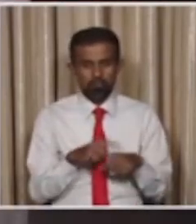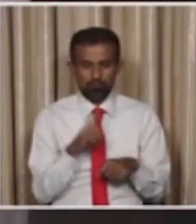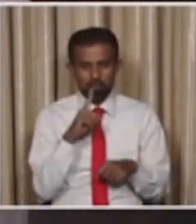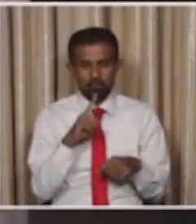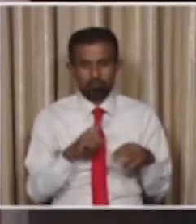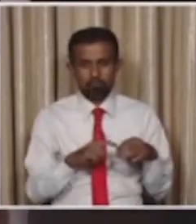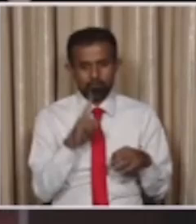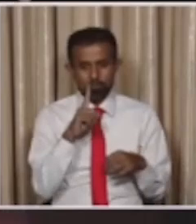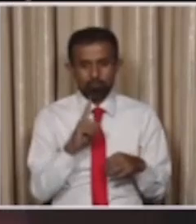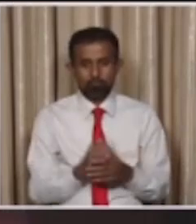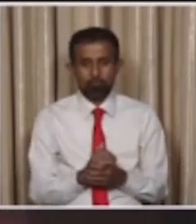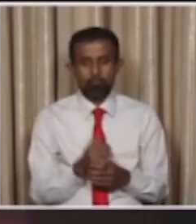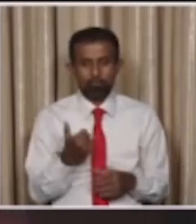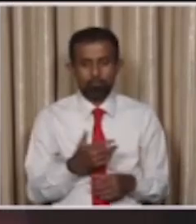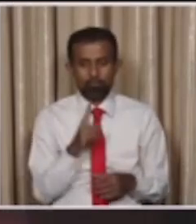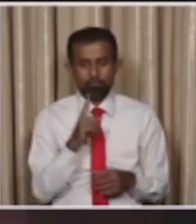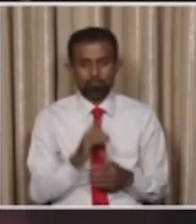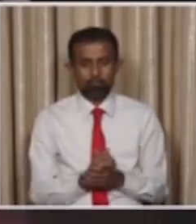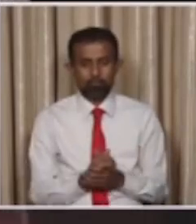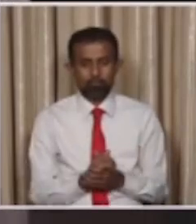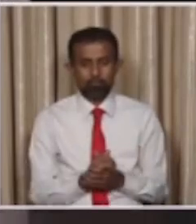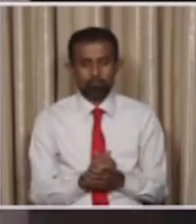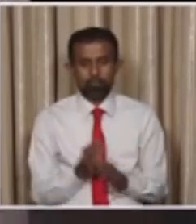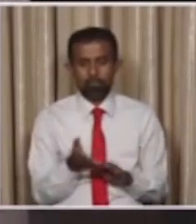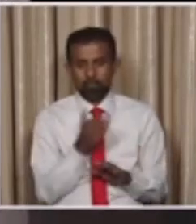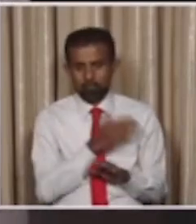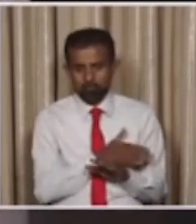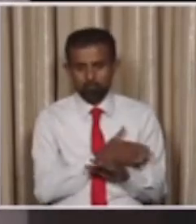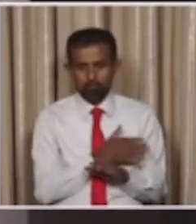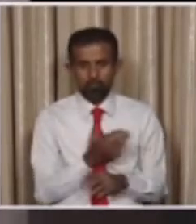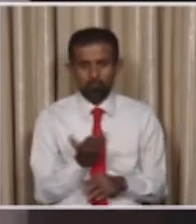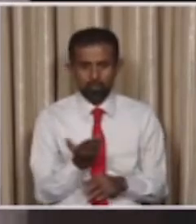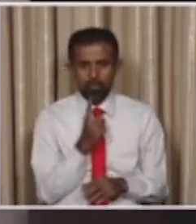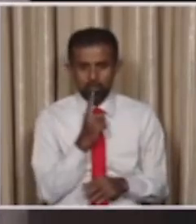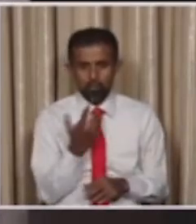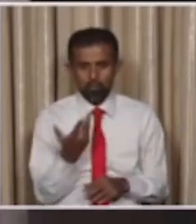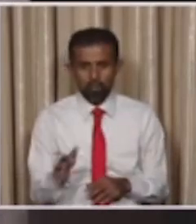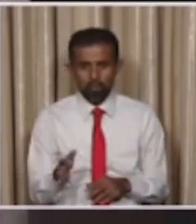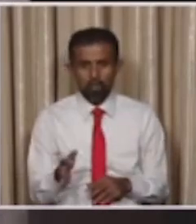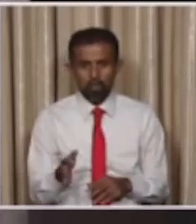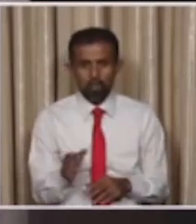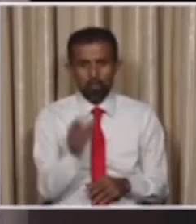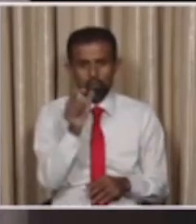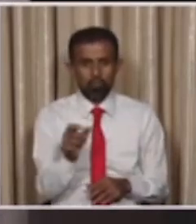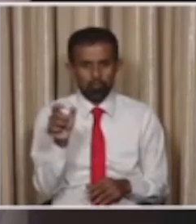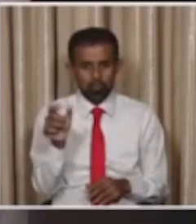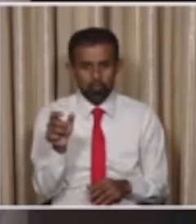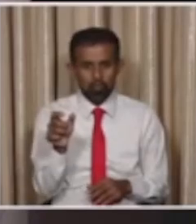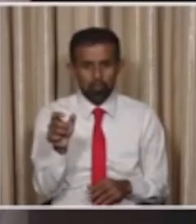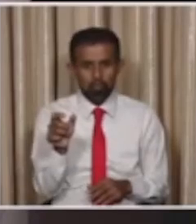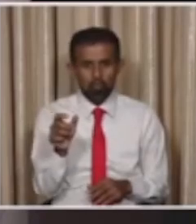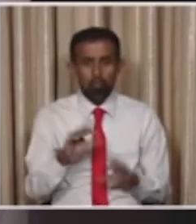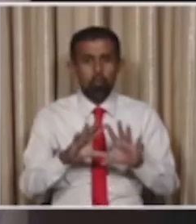විනාඩියක් මේක වැදගත් ප්‍රශ්නයක්. මම ඔබතුමාට මීට පෙරත් මම ඉල්ලීමක් කරා. අර ඔබතුමන්ලා මේ